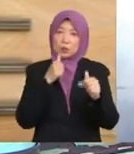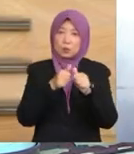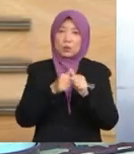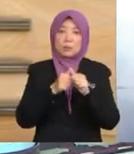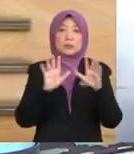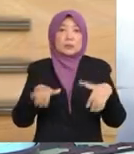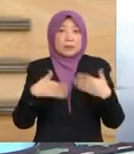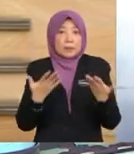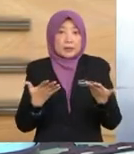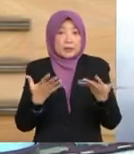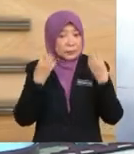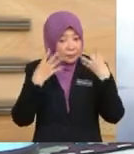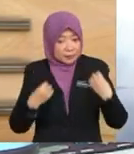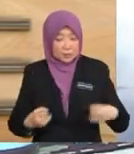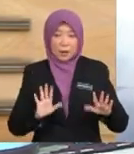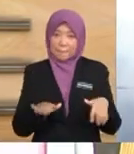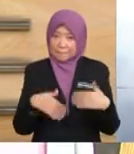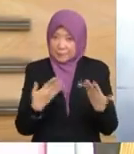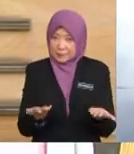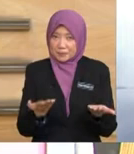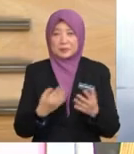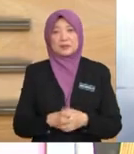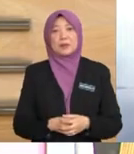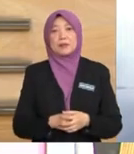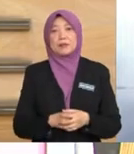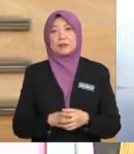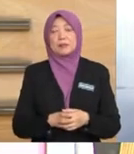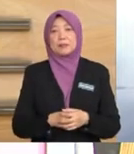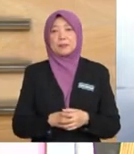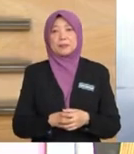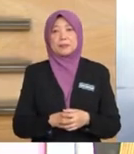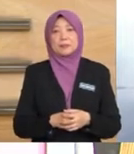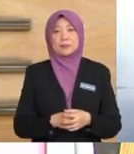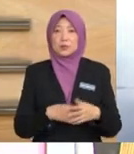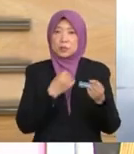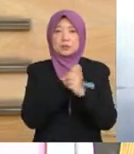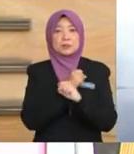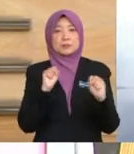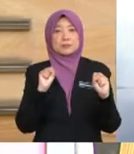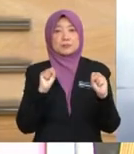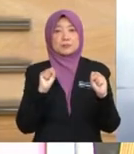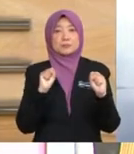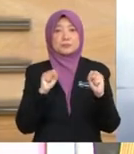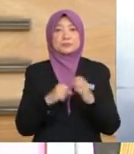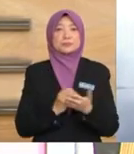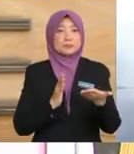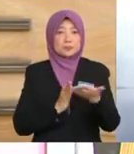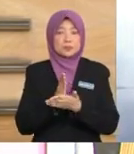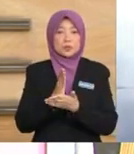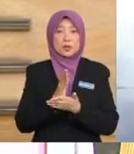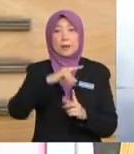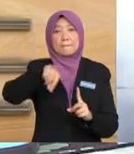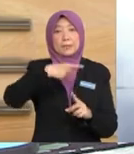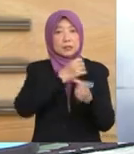hiasan tu dekorasi dia macam mana. Okey. Ya? Cikgu dah siap? Cikgu dah siap letakkan. Okey, kalau cikgu dah siap, cikgu teruskan. Okey. Bila dah teruk macam